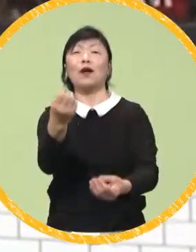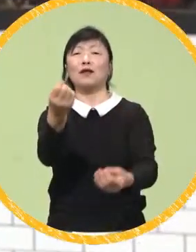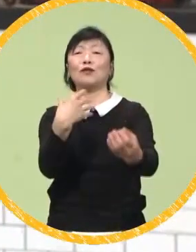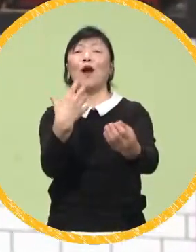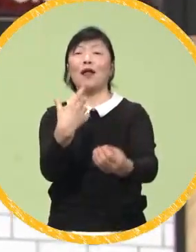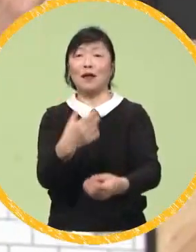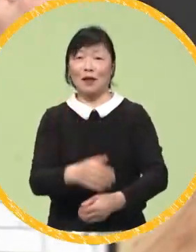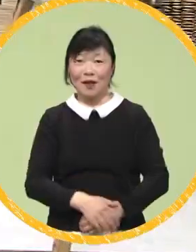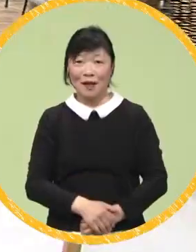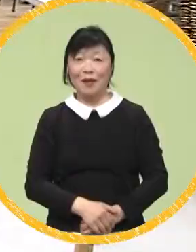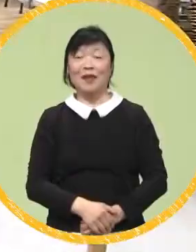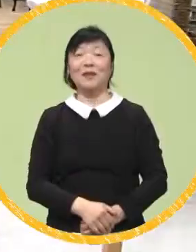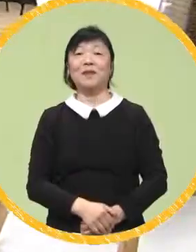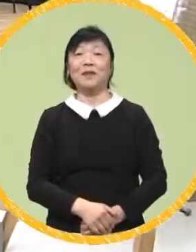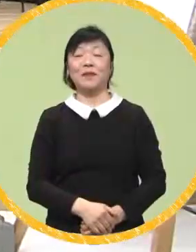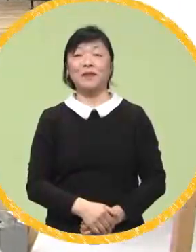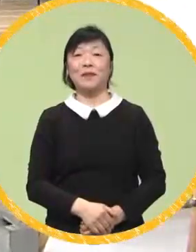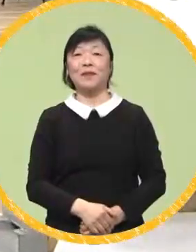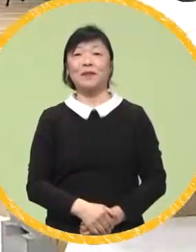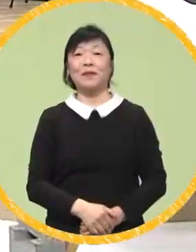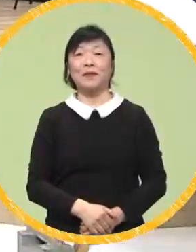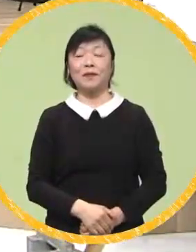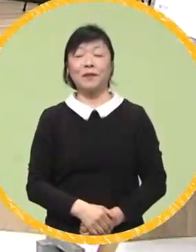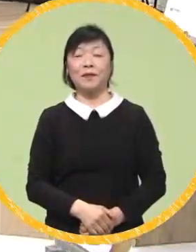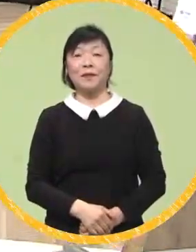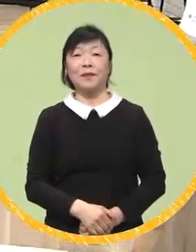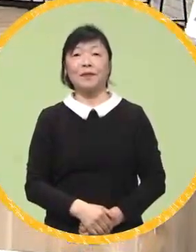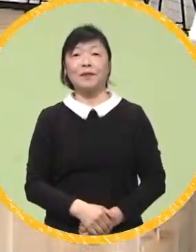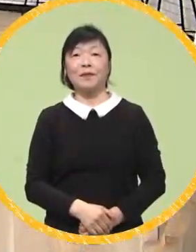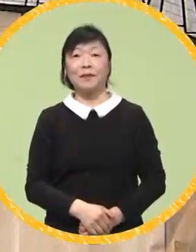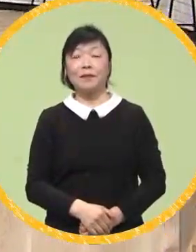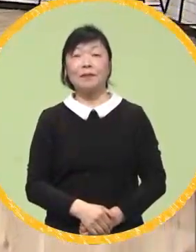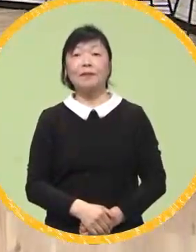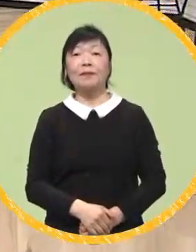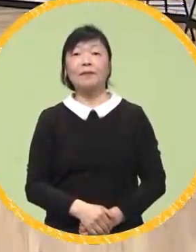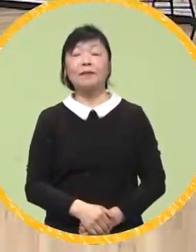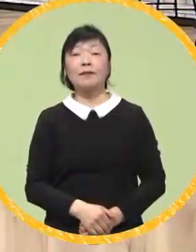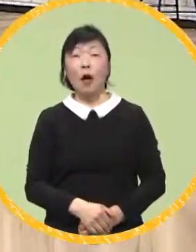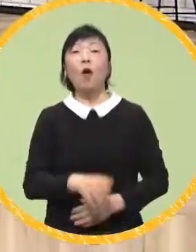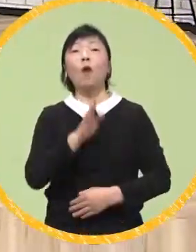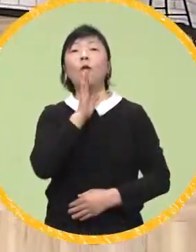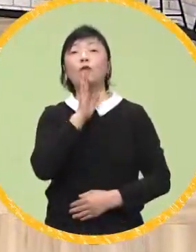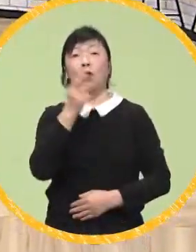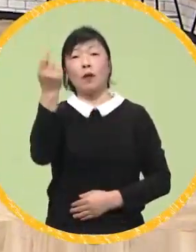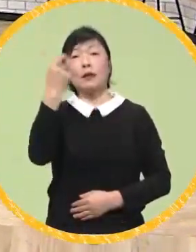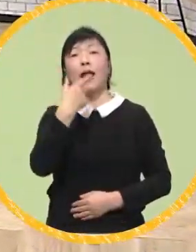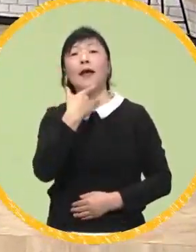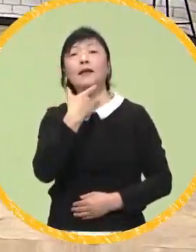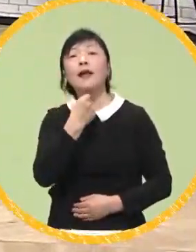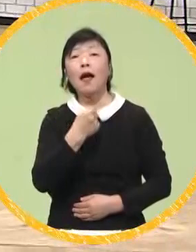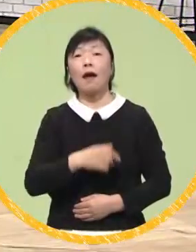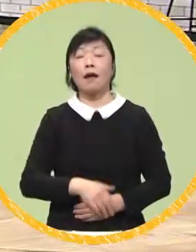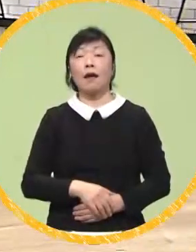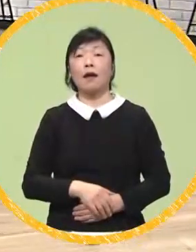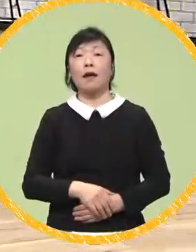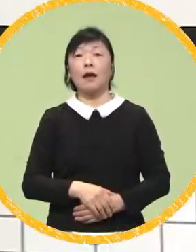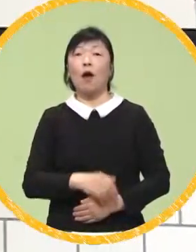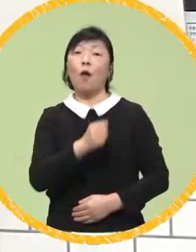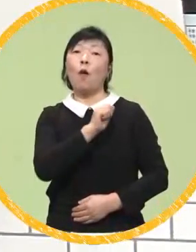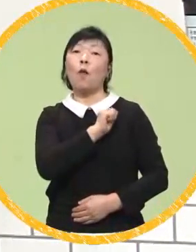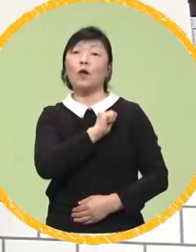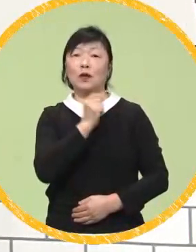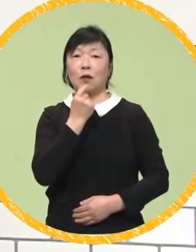時間がヘルパー左バーやなるほどなるほどいやーこれはねちょっと本当に習いたいですねーそれぐらいちょっと